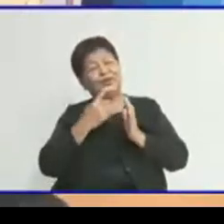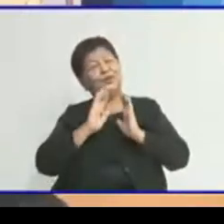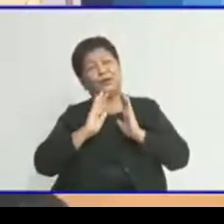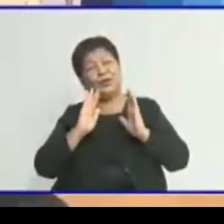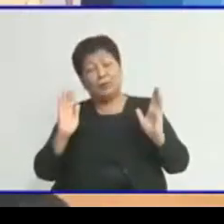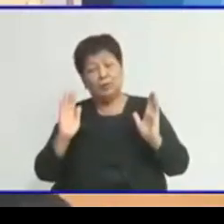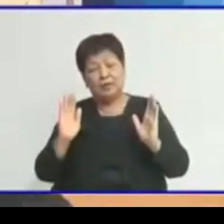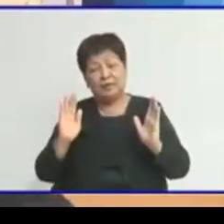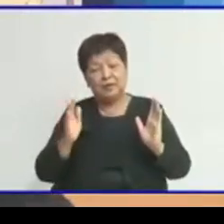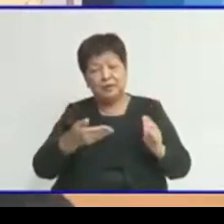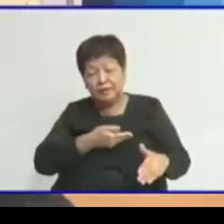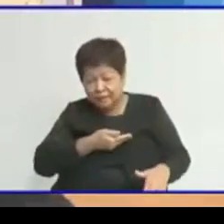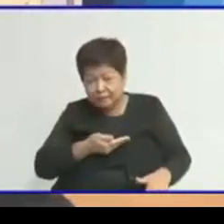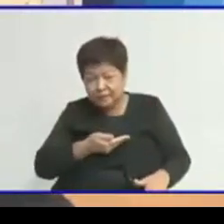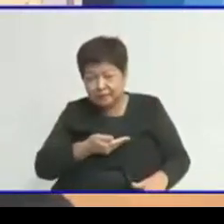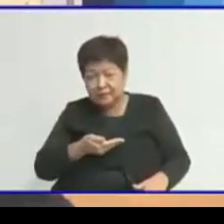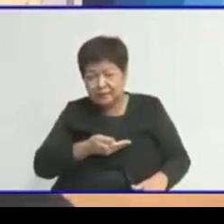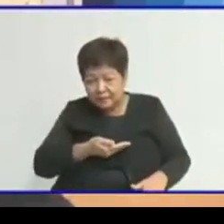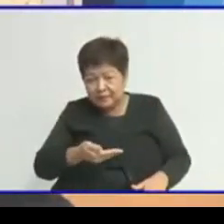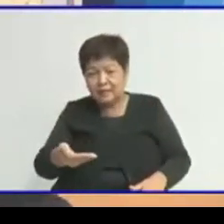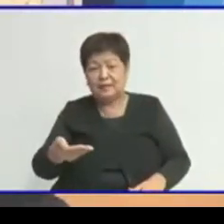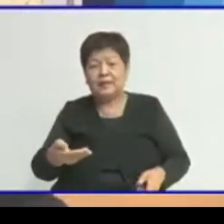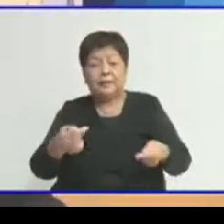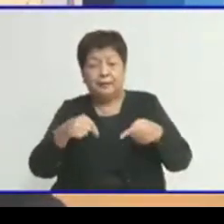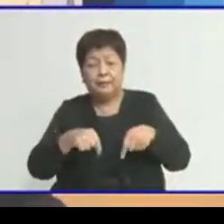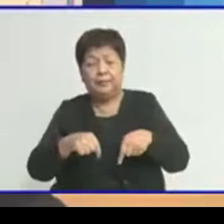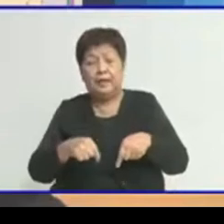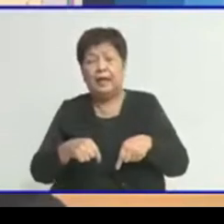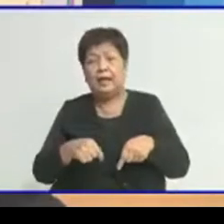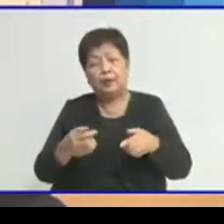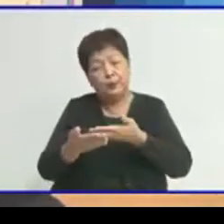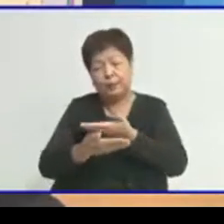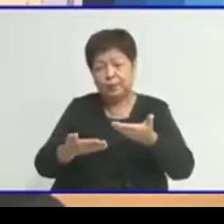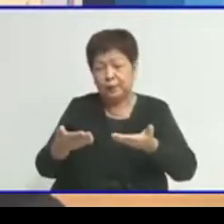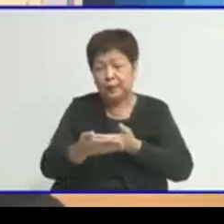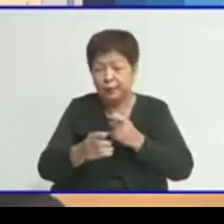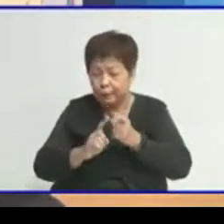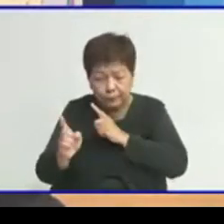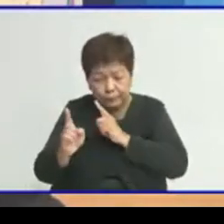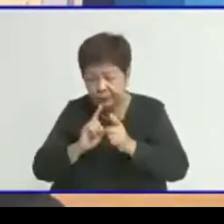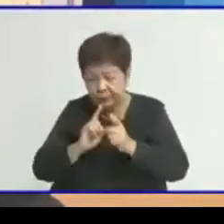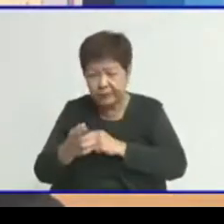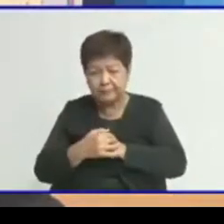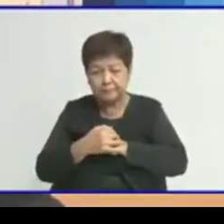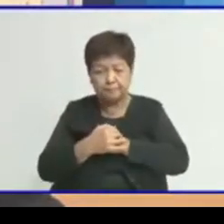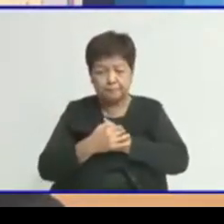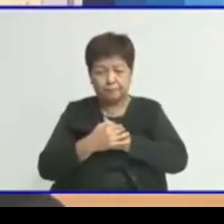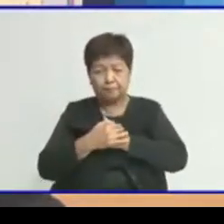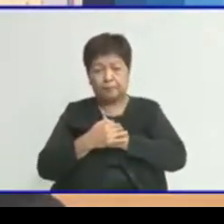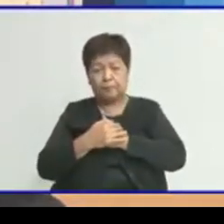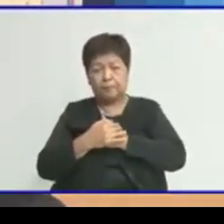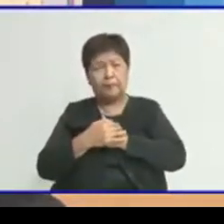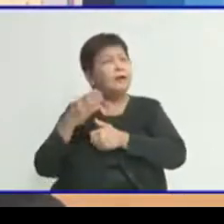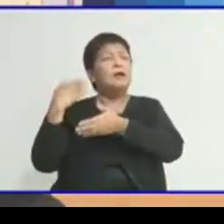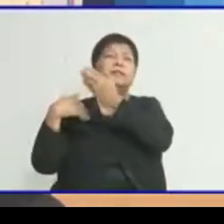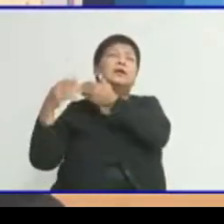ได้ให้โอกาสทาง UNHCR มาและเปลี่ยนข้อมูลแล้วก็แชร์ให้ทุกท่านทราบว่าความเป็นมาที่ผ่านมาเนี่ย